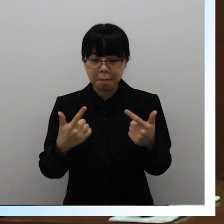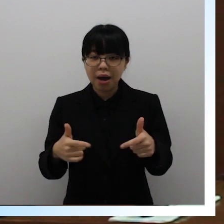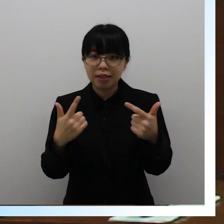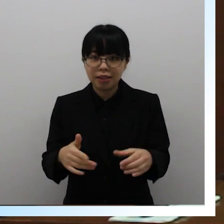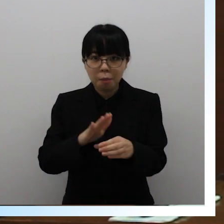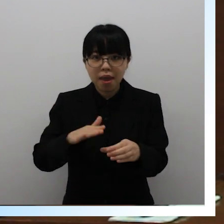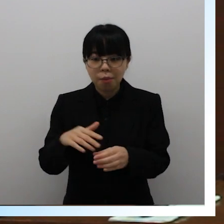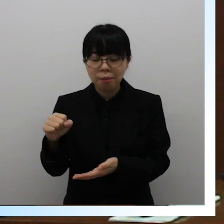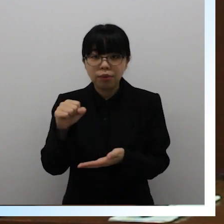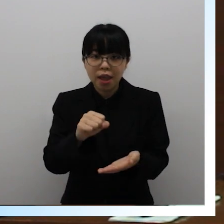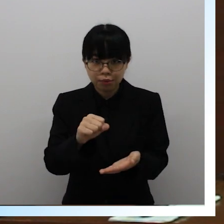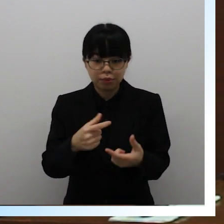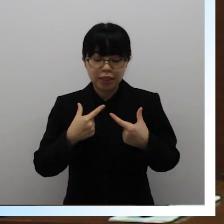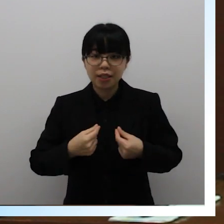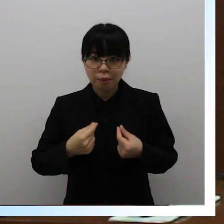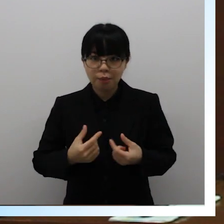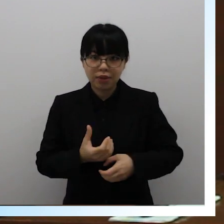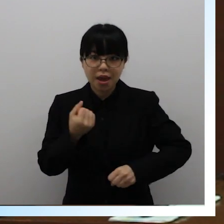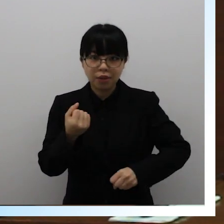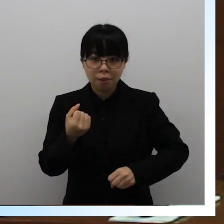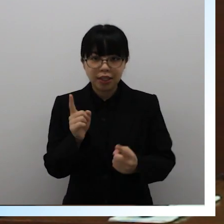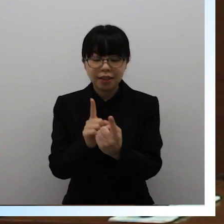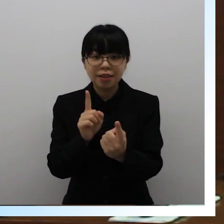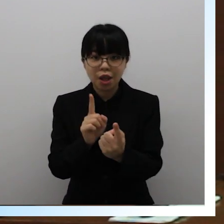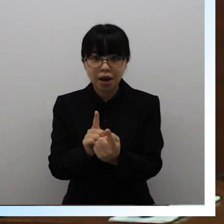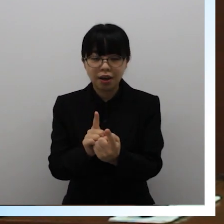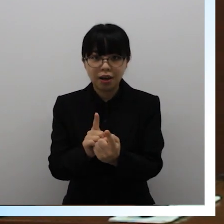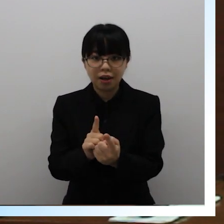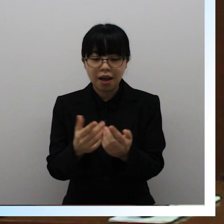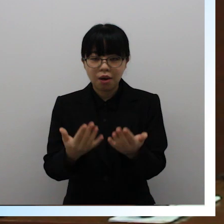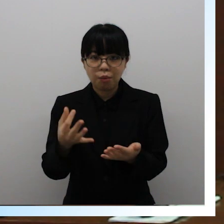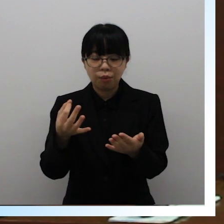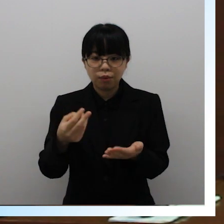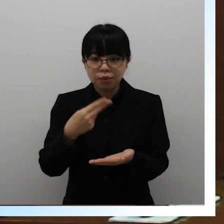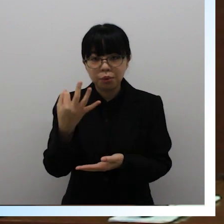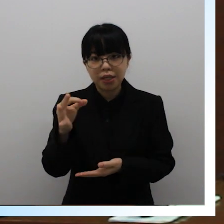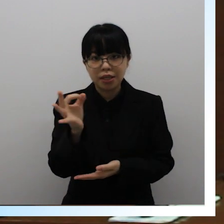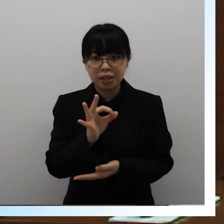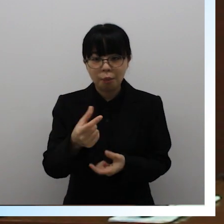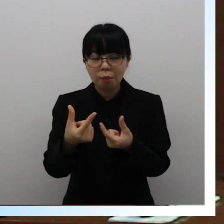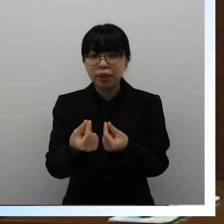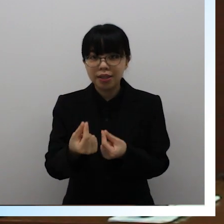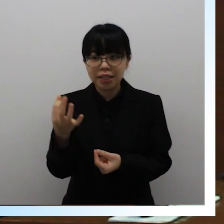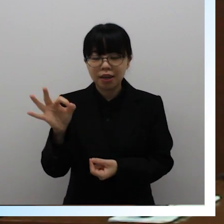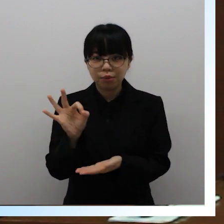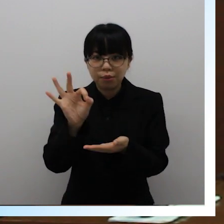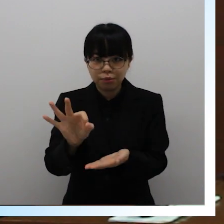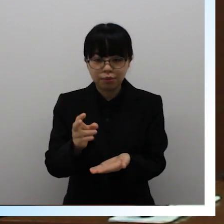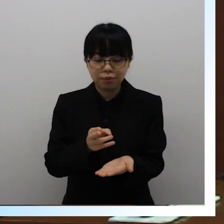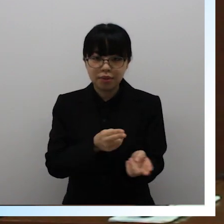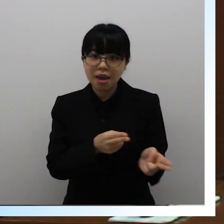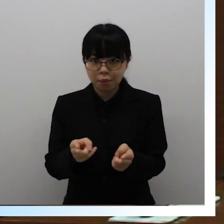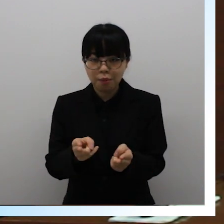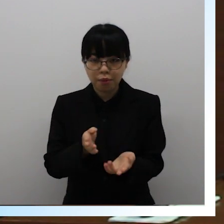校給食費相当額を支給する給付制度を新たに開始いたします。詳細については担当課長からご説